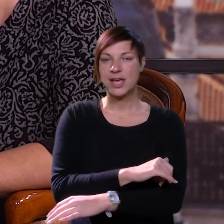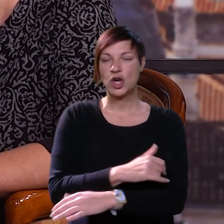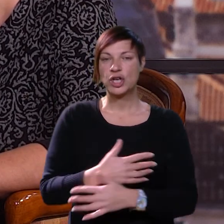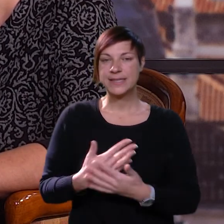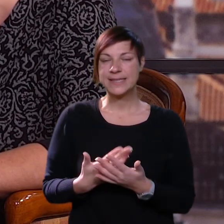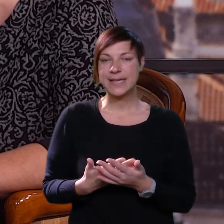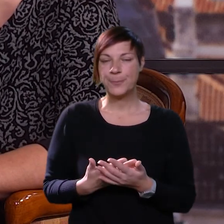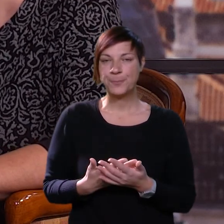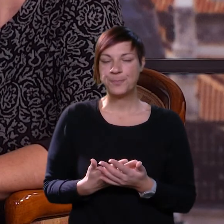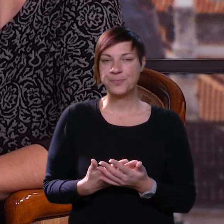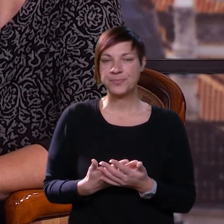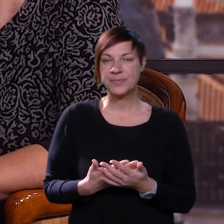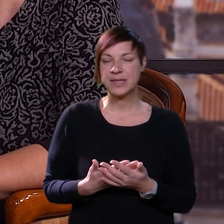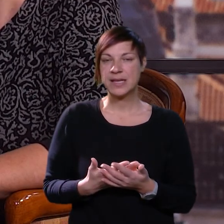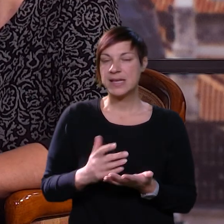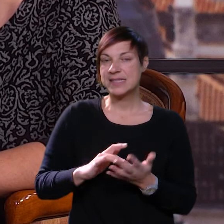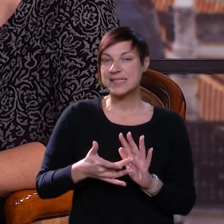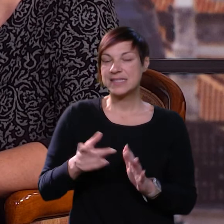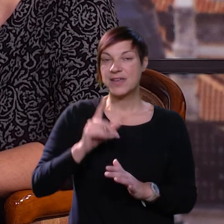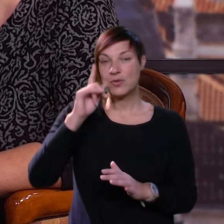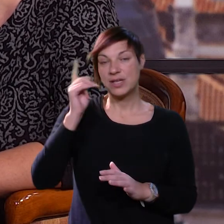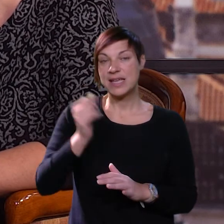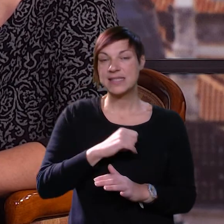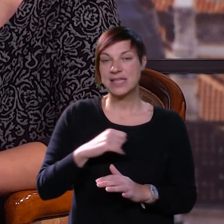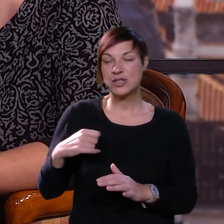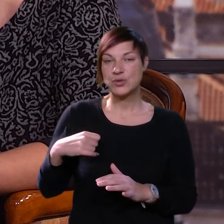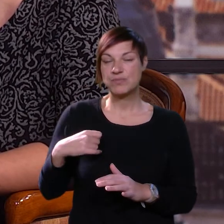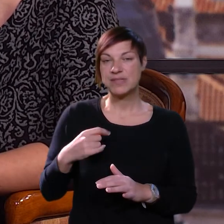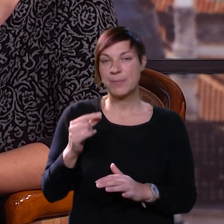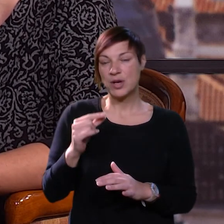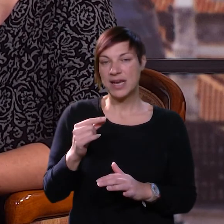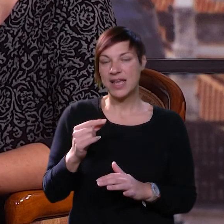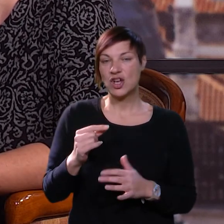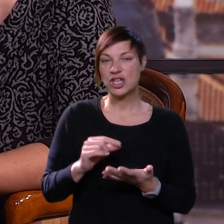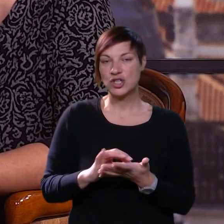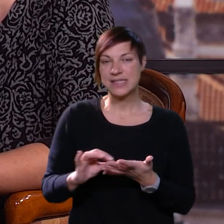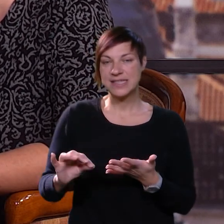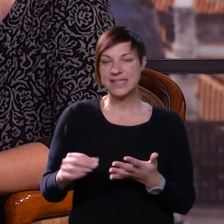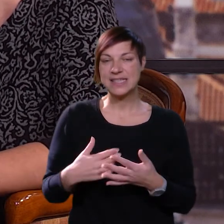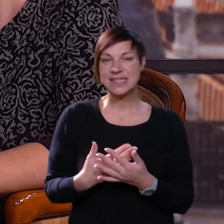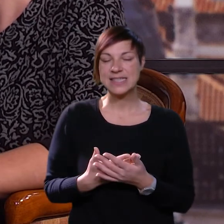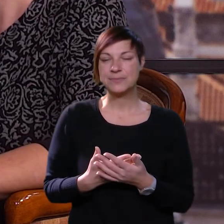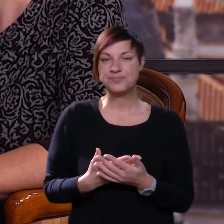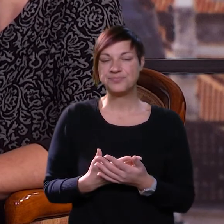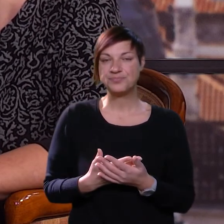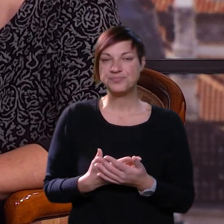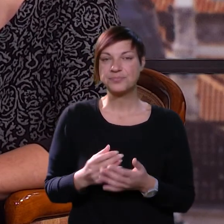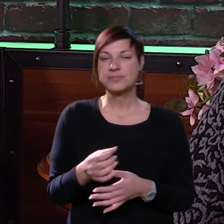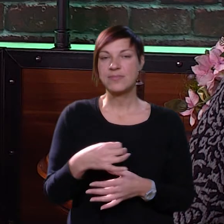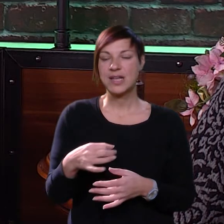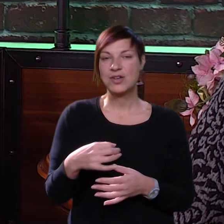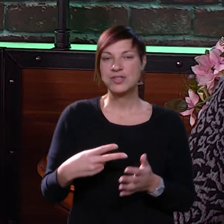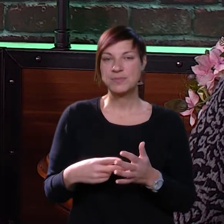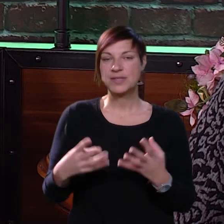2008. godine. Evo, za sve one možda koje ne znaju, samo nekoliko Crtica, može. Evo